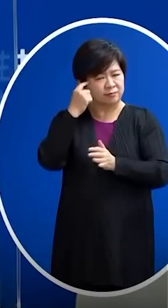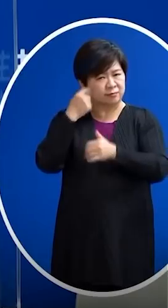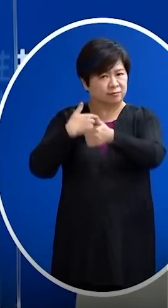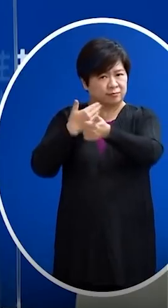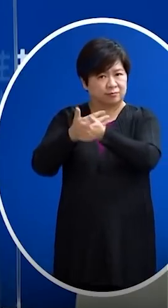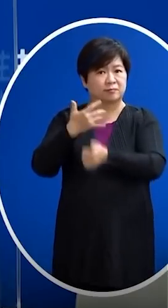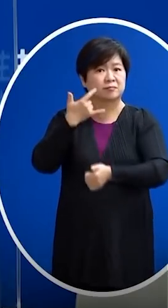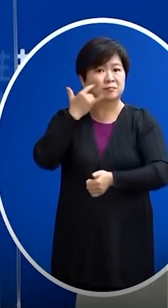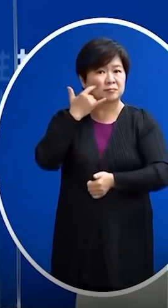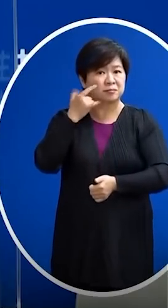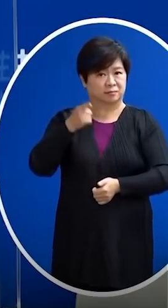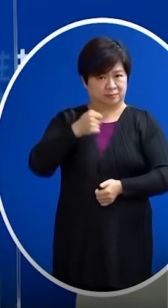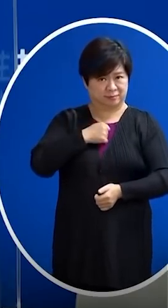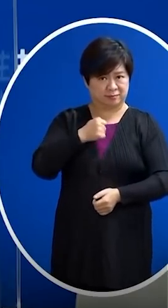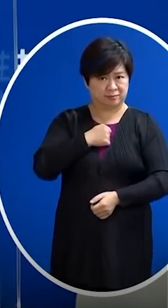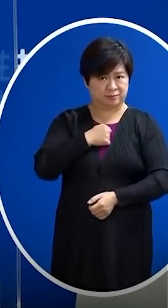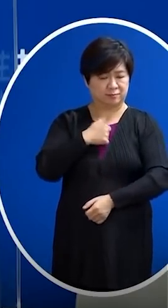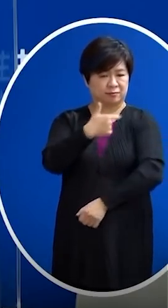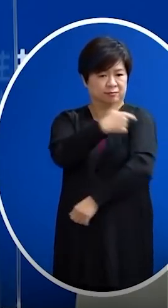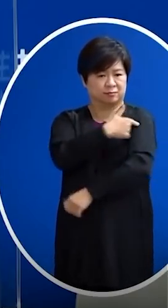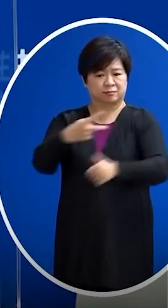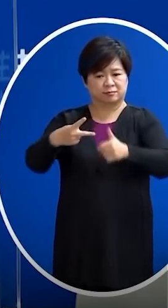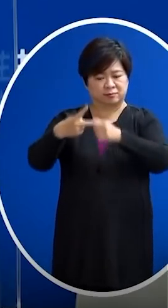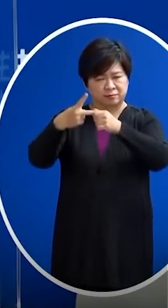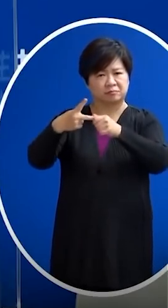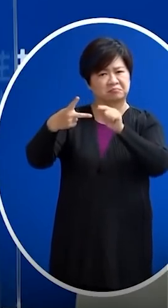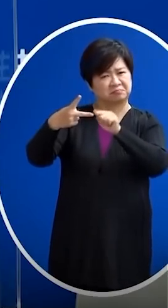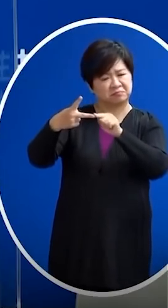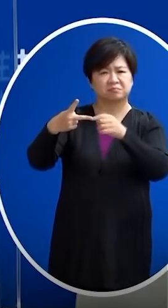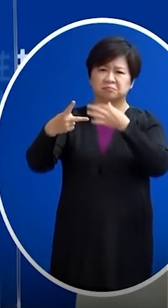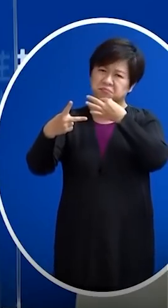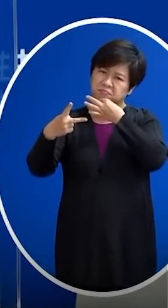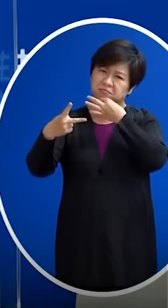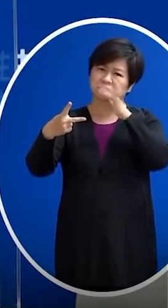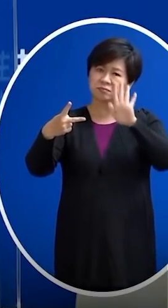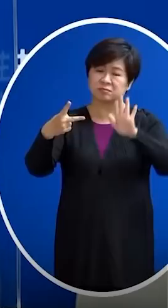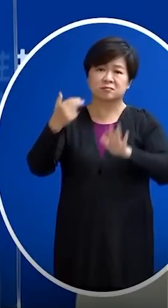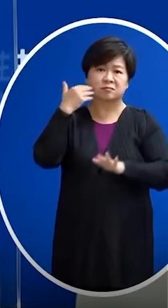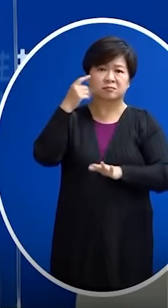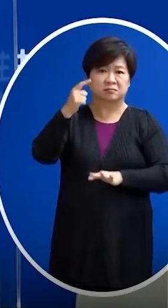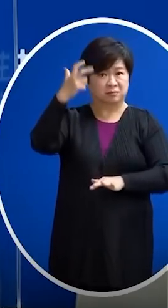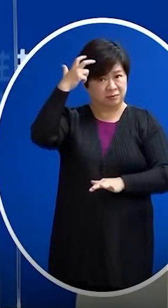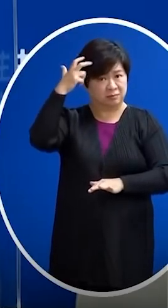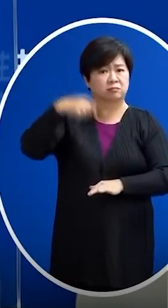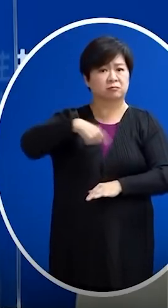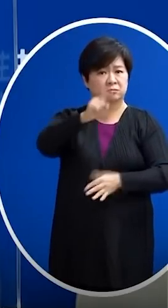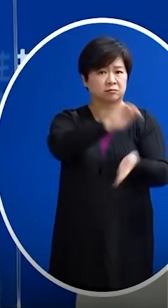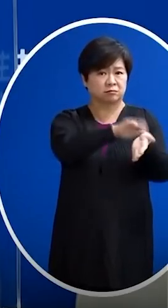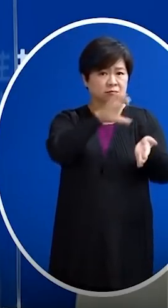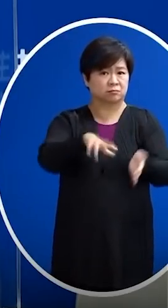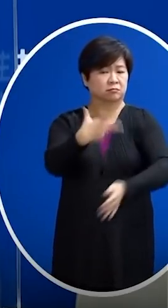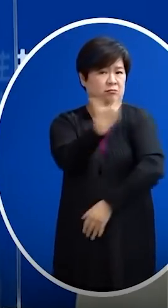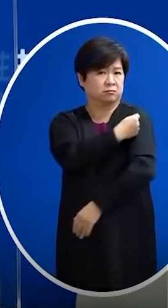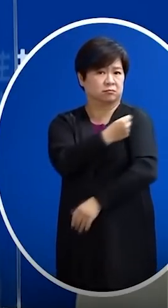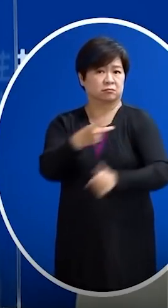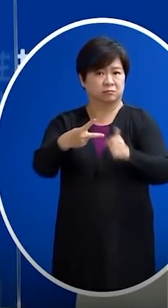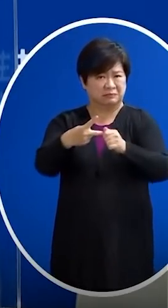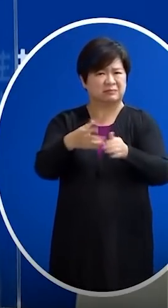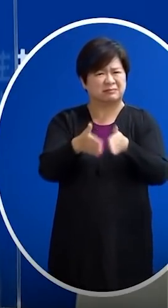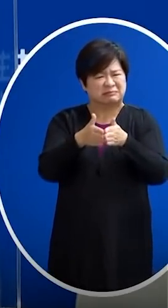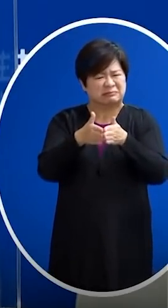道这个第二剂的这个风险。那如果他还是要带小孩去这个医疗院所施打，我们这边也不